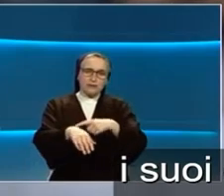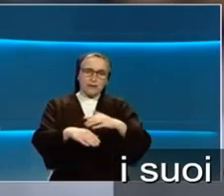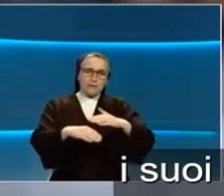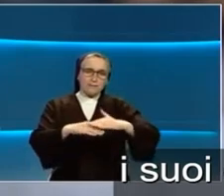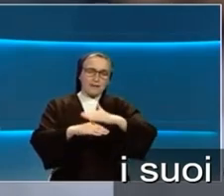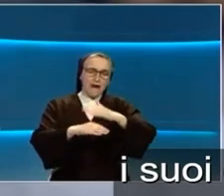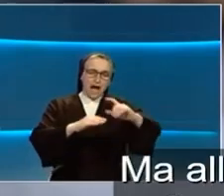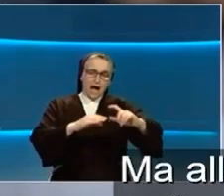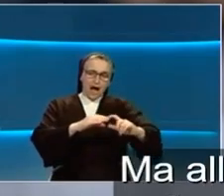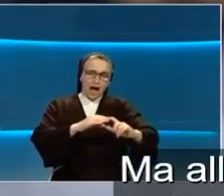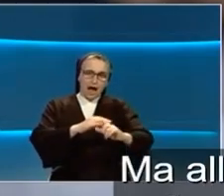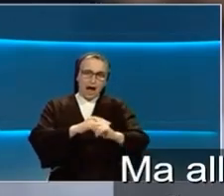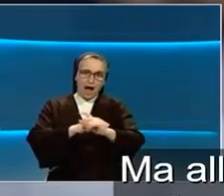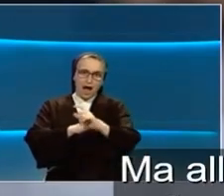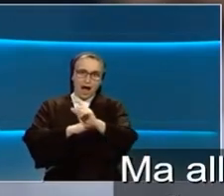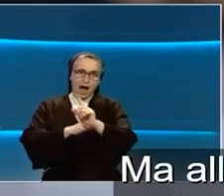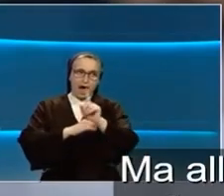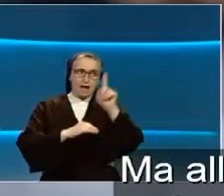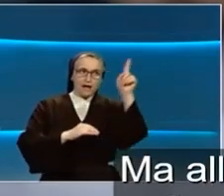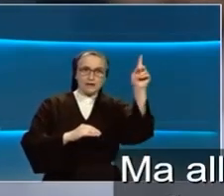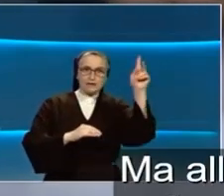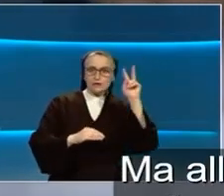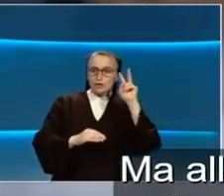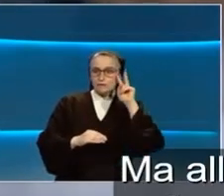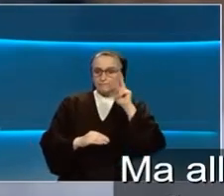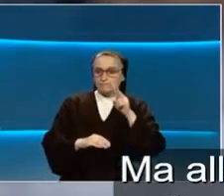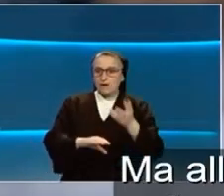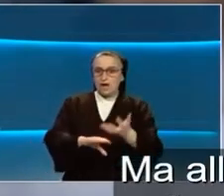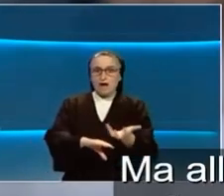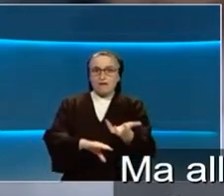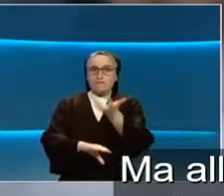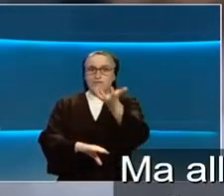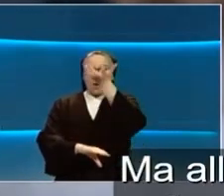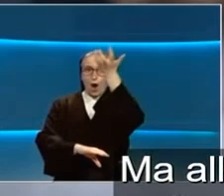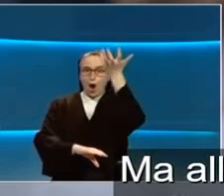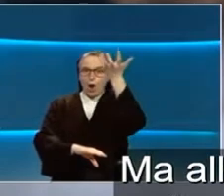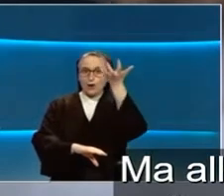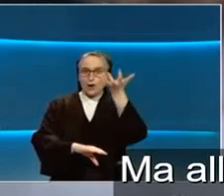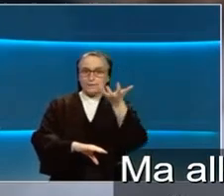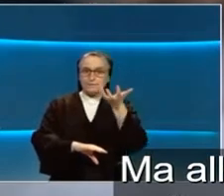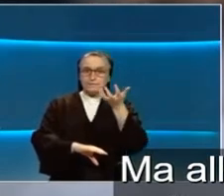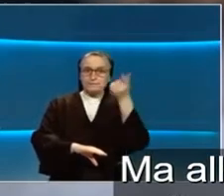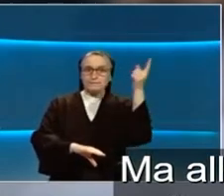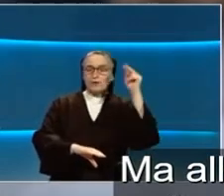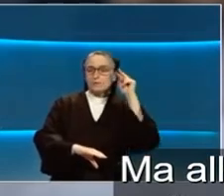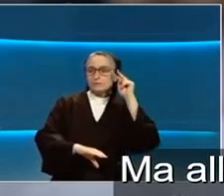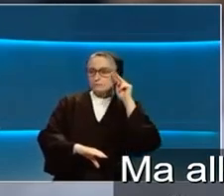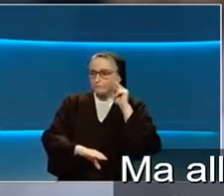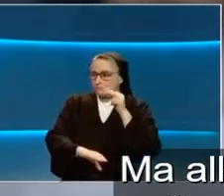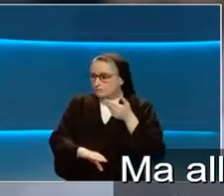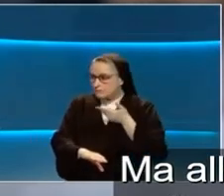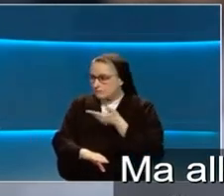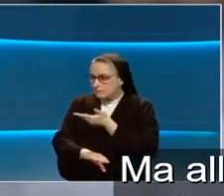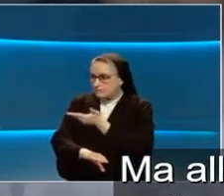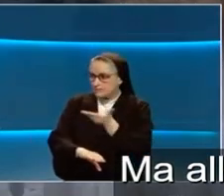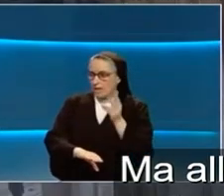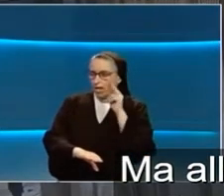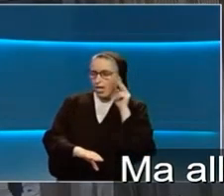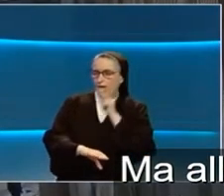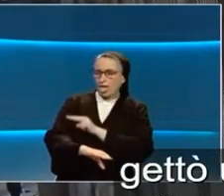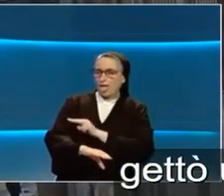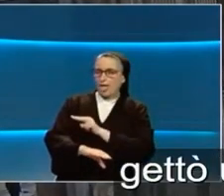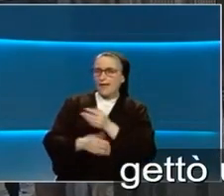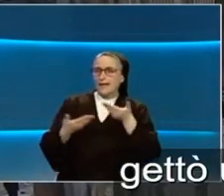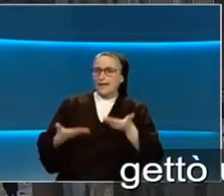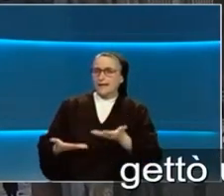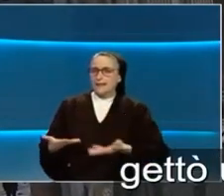Ma alla veglia del mattino il Signore, dalla colonna di fuoco e di nube, gettò uno sguardo sul campo degli